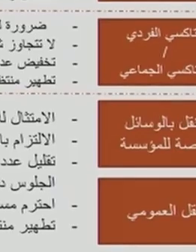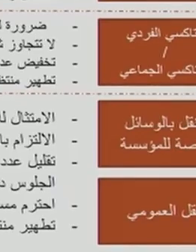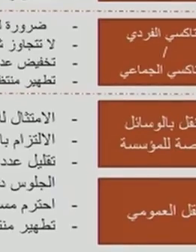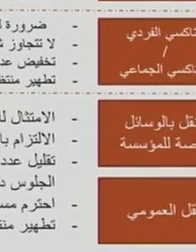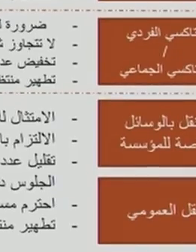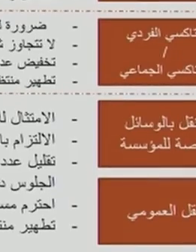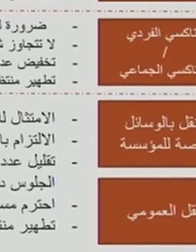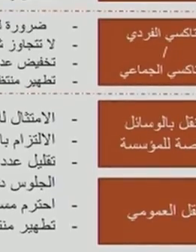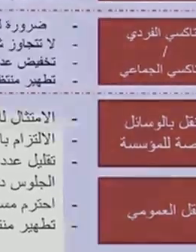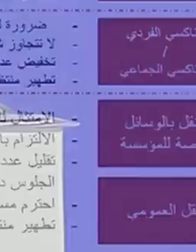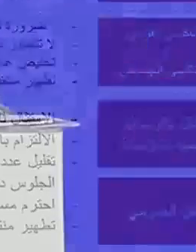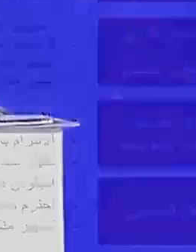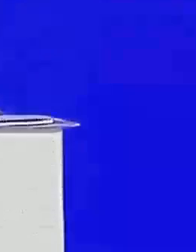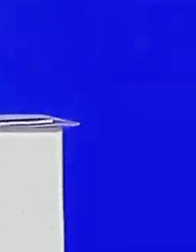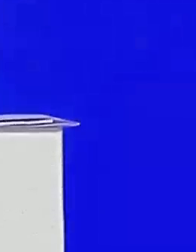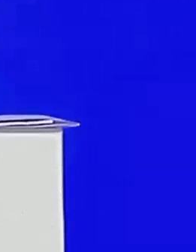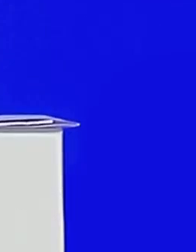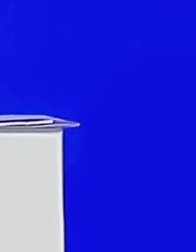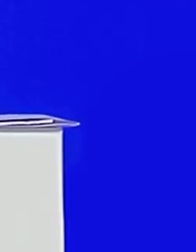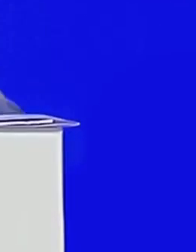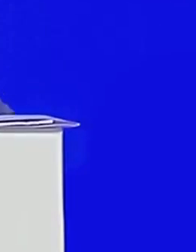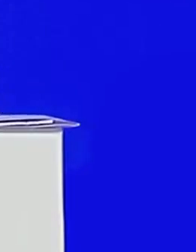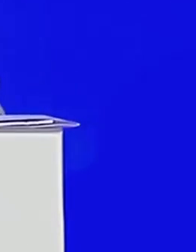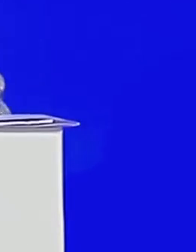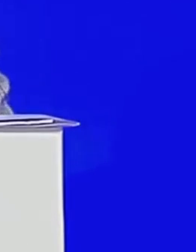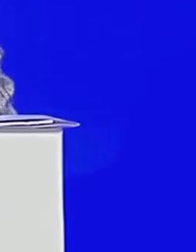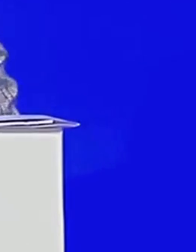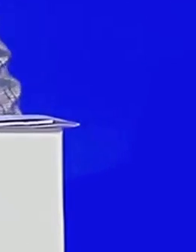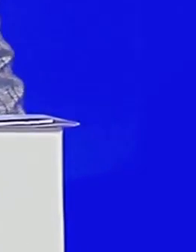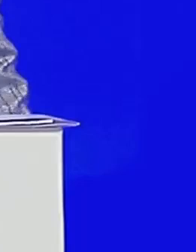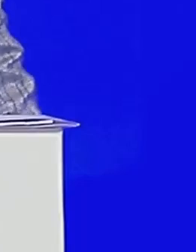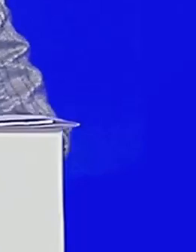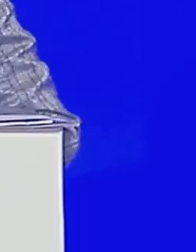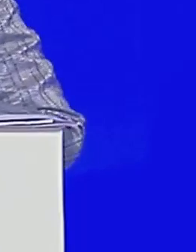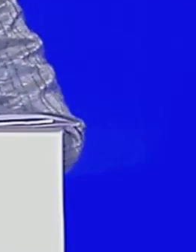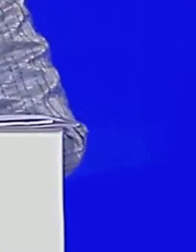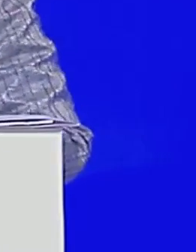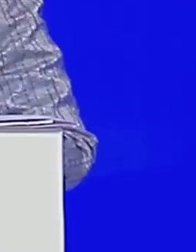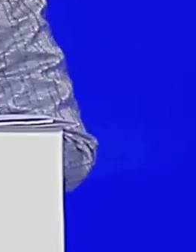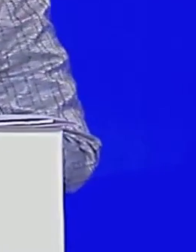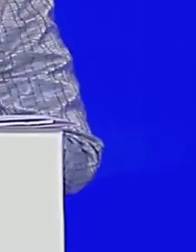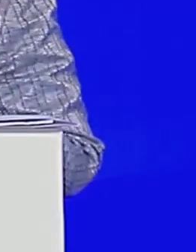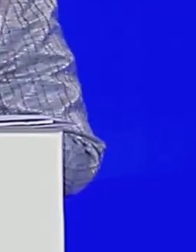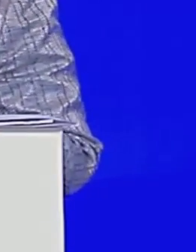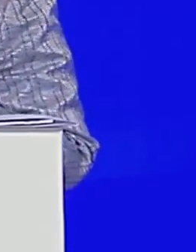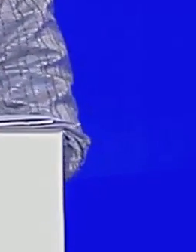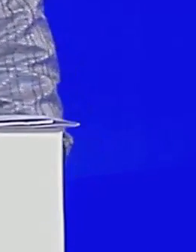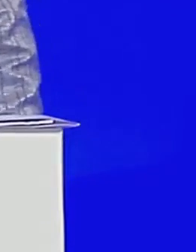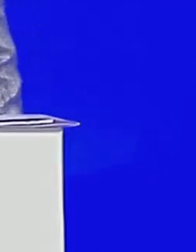على الأقل بين الركاب داخل وسيلة النقل العمومي مع التطهير. هذه